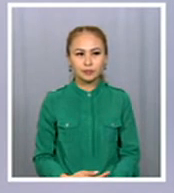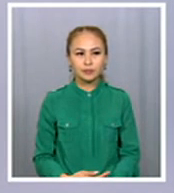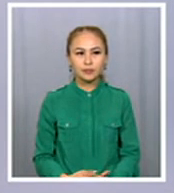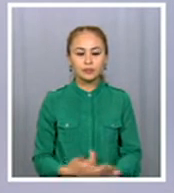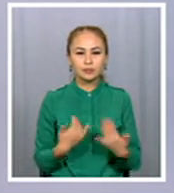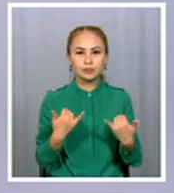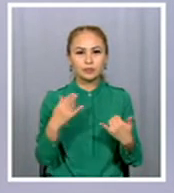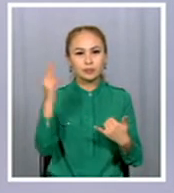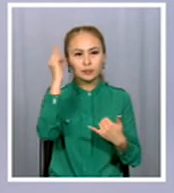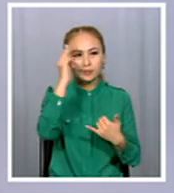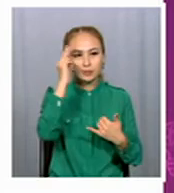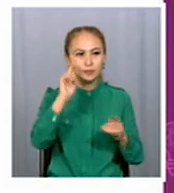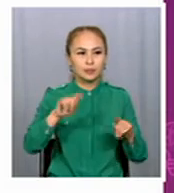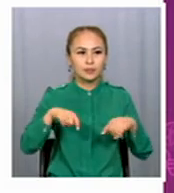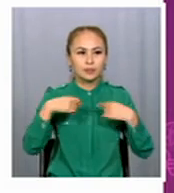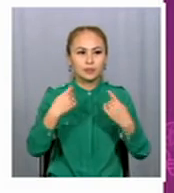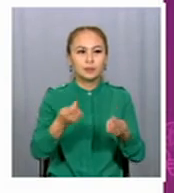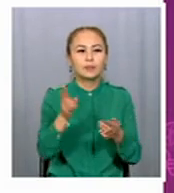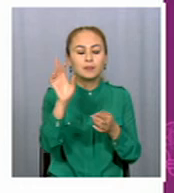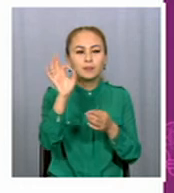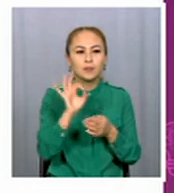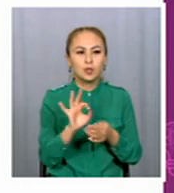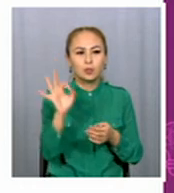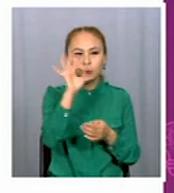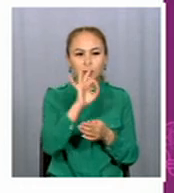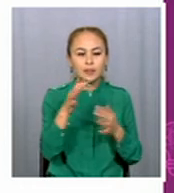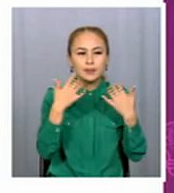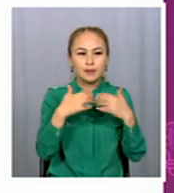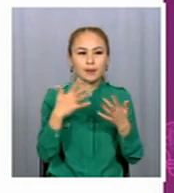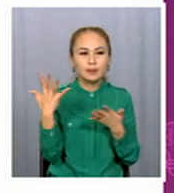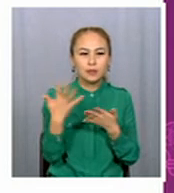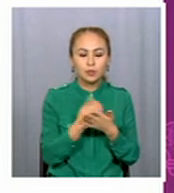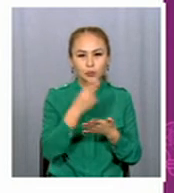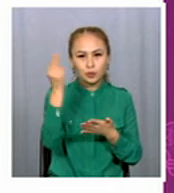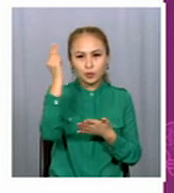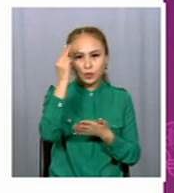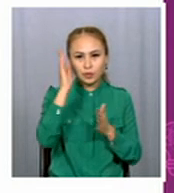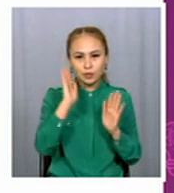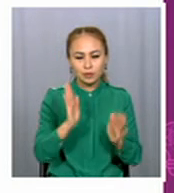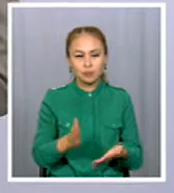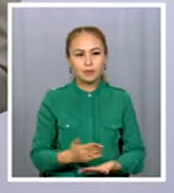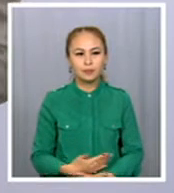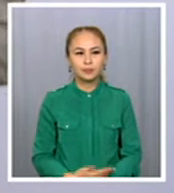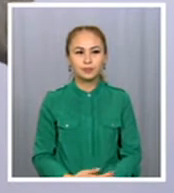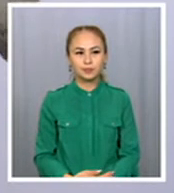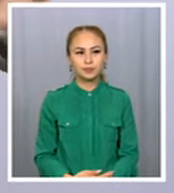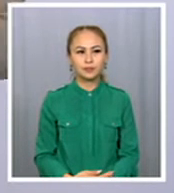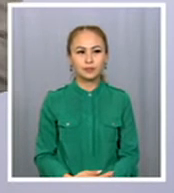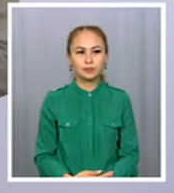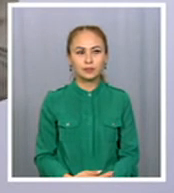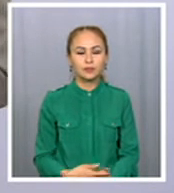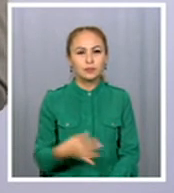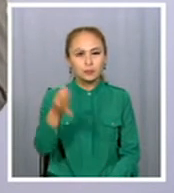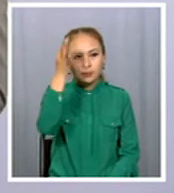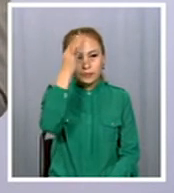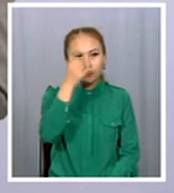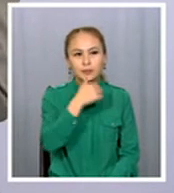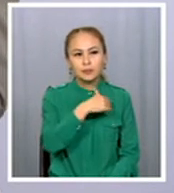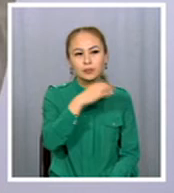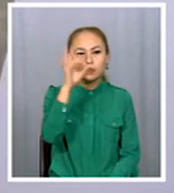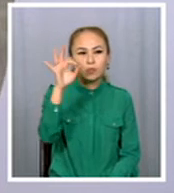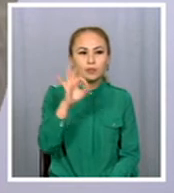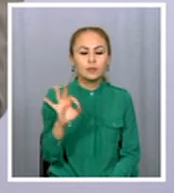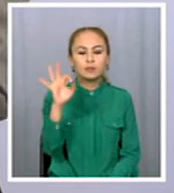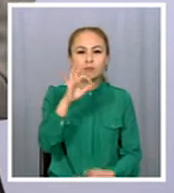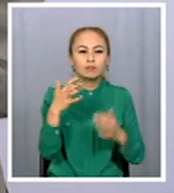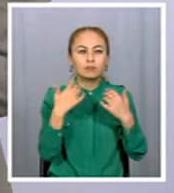Бүгінгі сабақта сіз берілген проценті бойынша санды табуды үйренесіз. Еске түсірейік болар, проценті